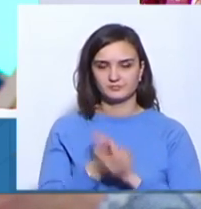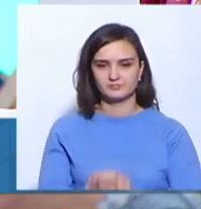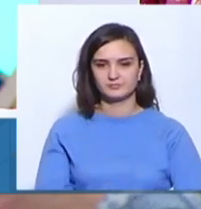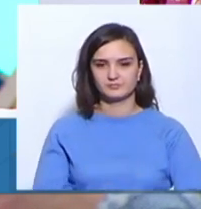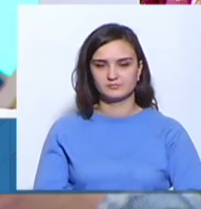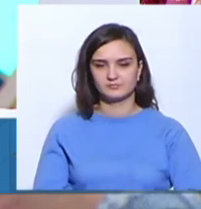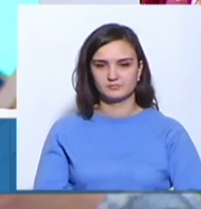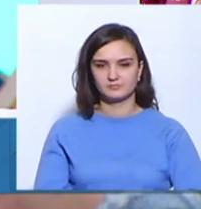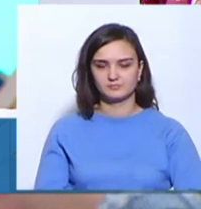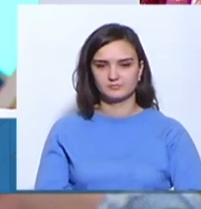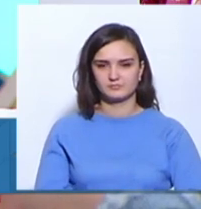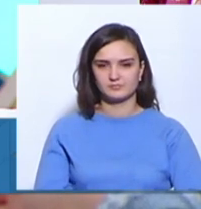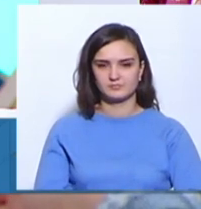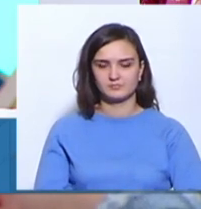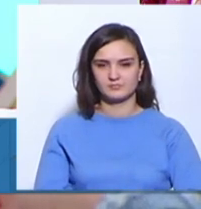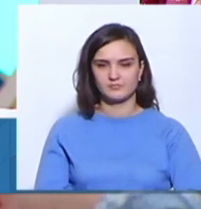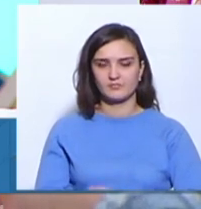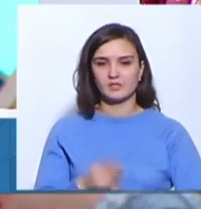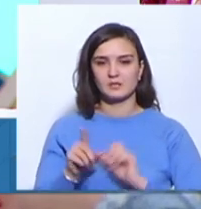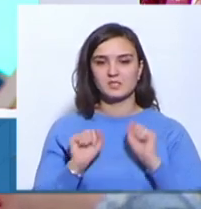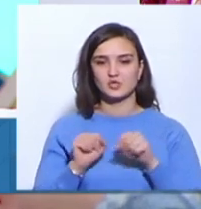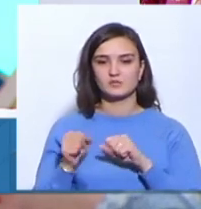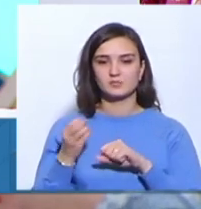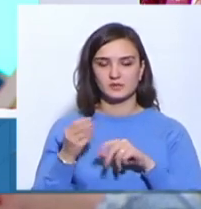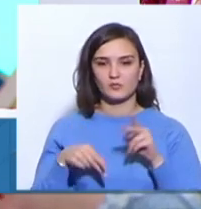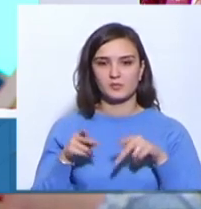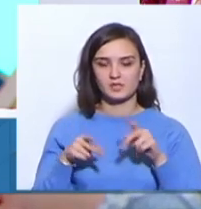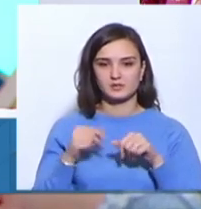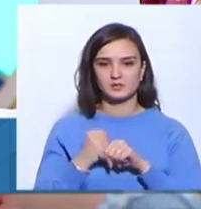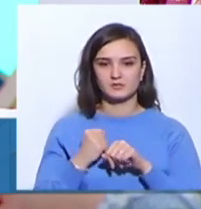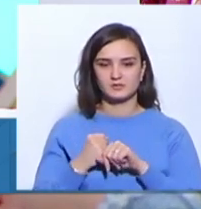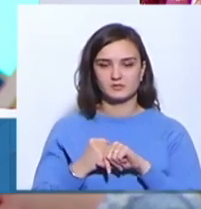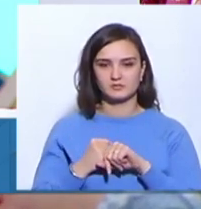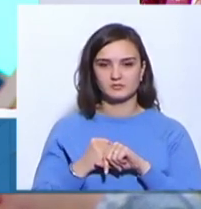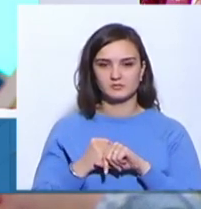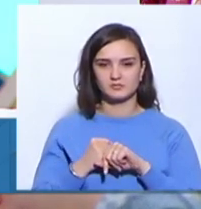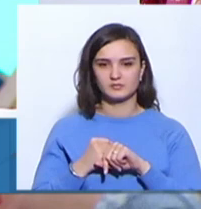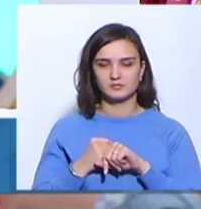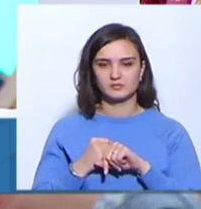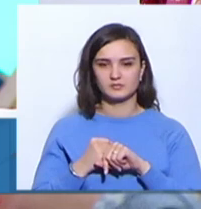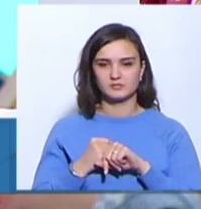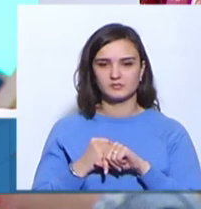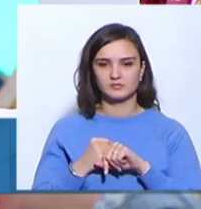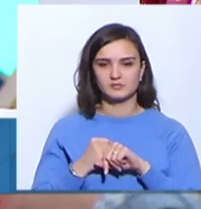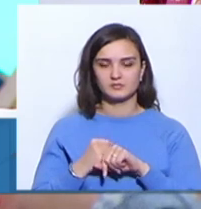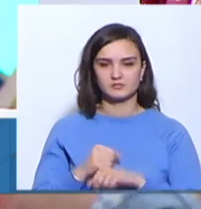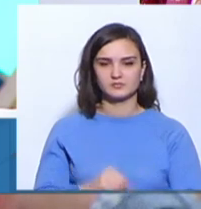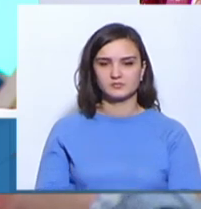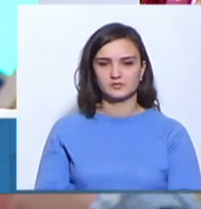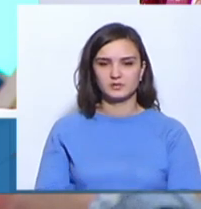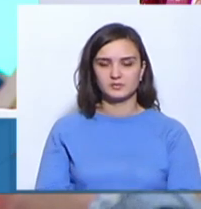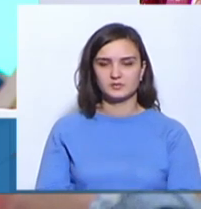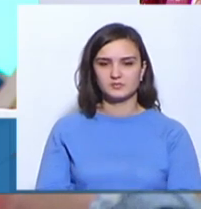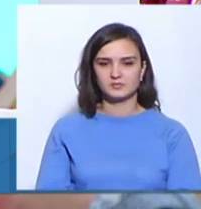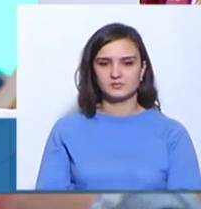აი ხა თუ არის რამე საშუალება, რომ კიდე ოპერაცია არ გავიკეთო, იძახიან, რომ წანაზარდები მქონდა სხვათაშორის